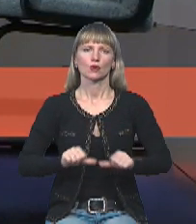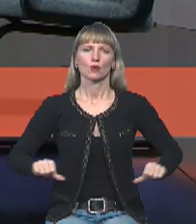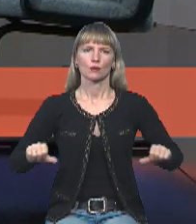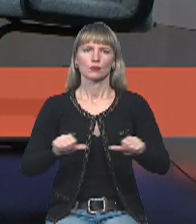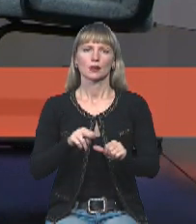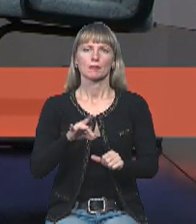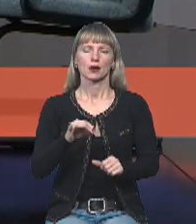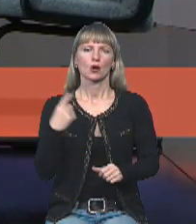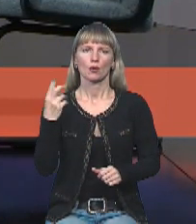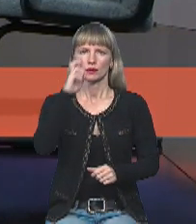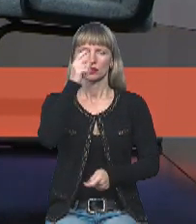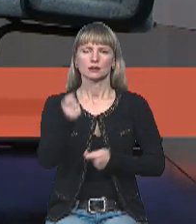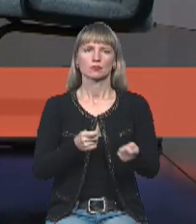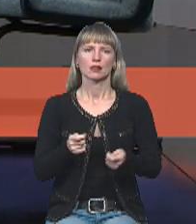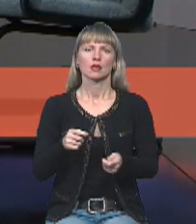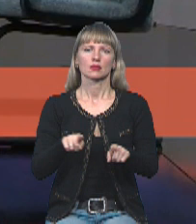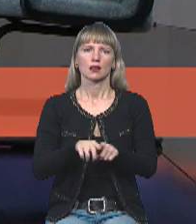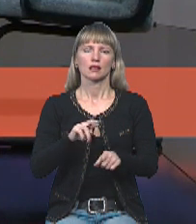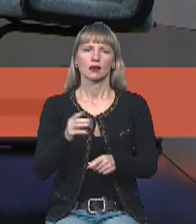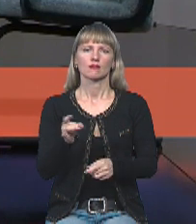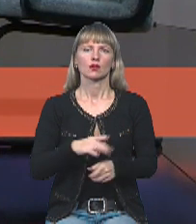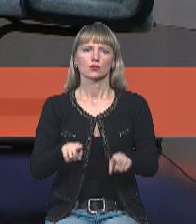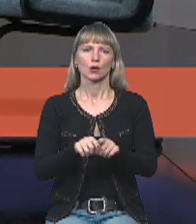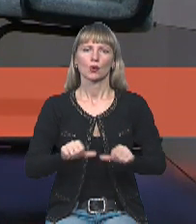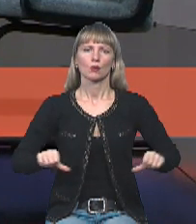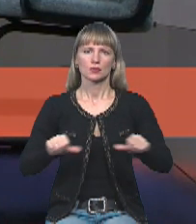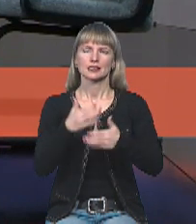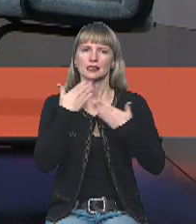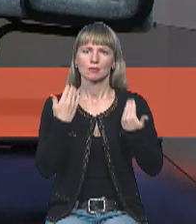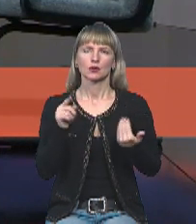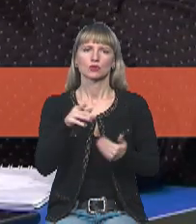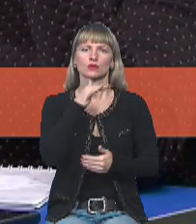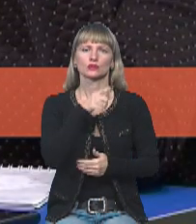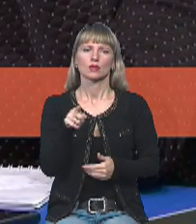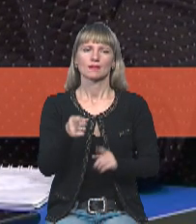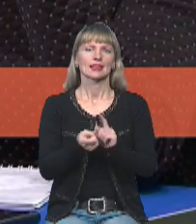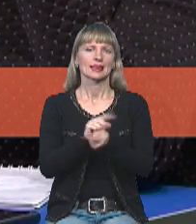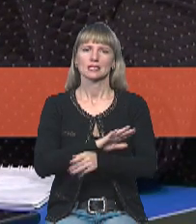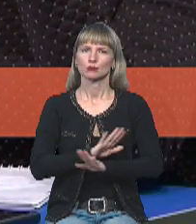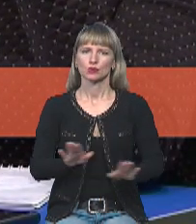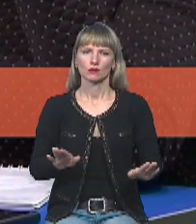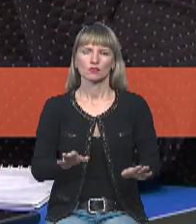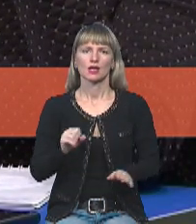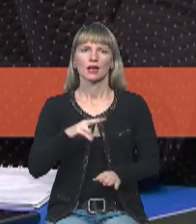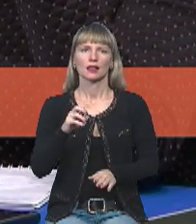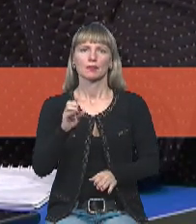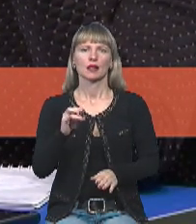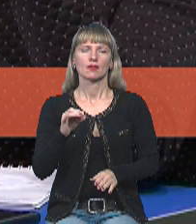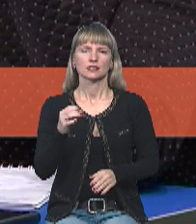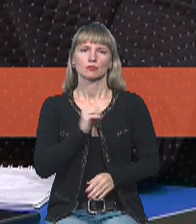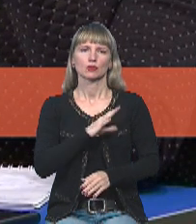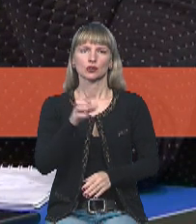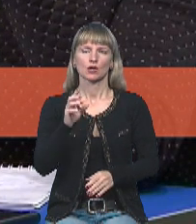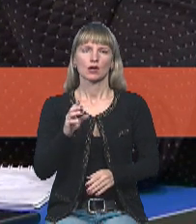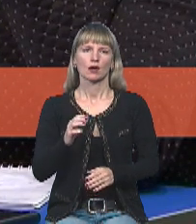при облдержадміністрації, так як в районі такої комісії немає. З того часу він не змінювався. Але Біляївський